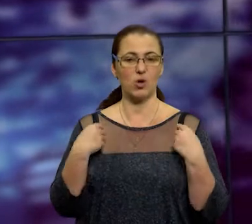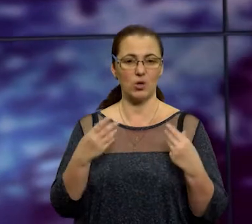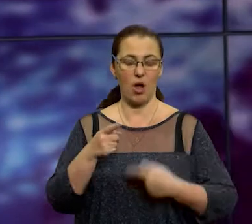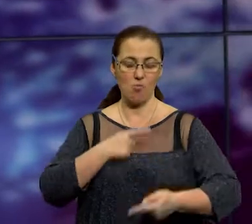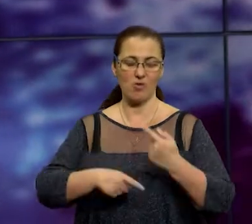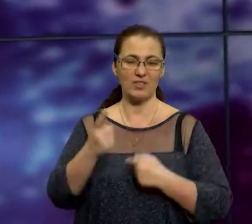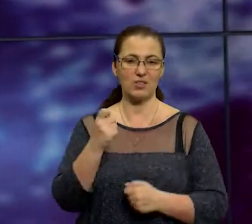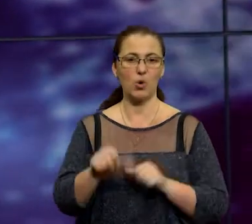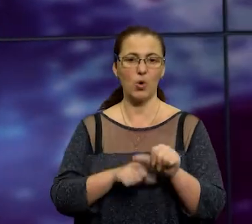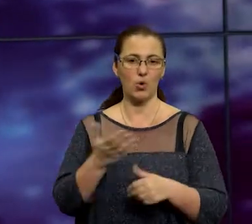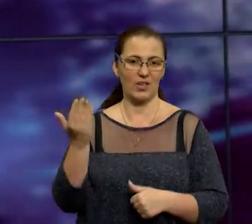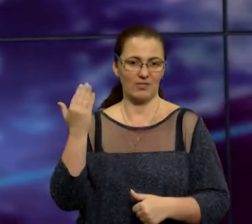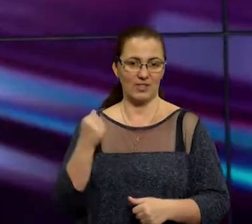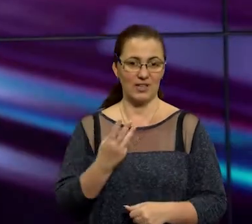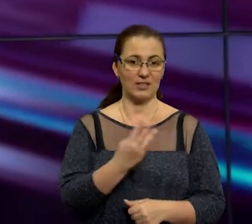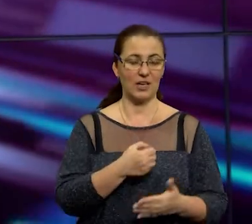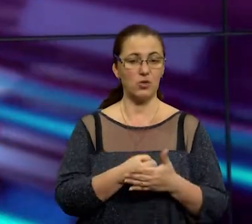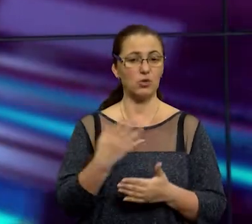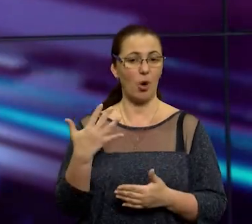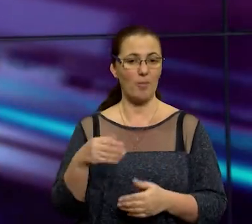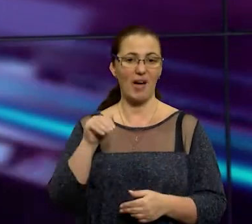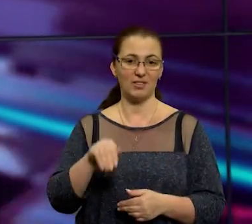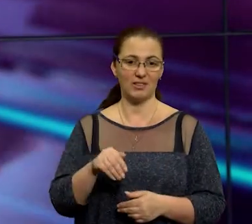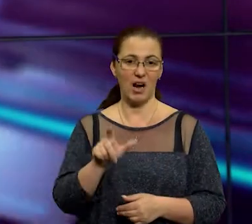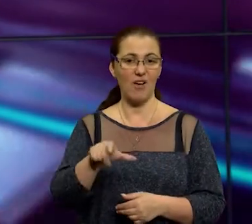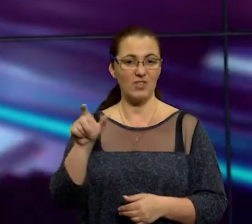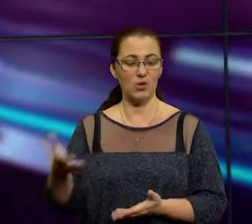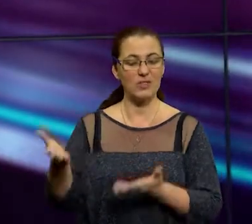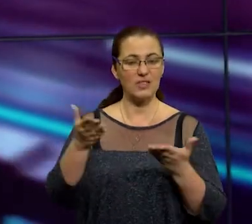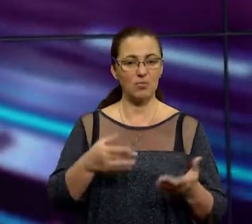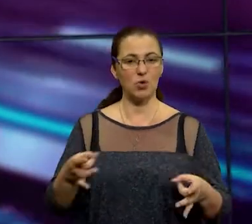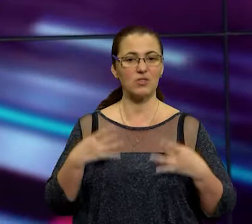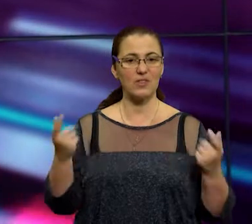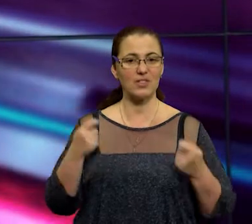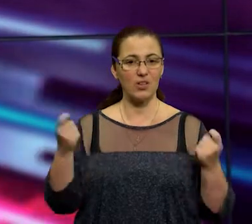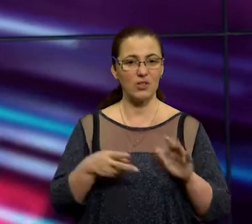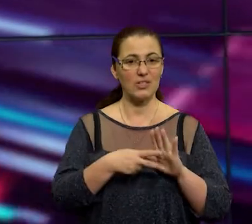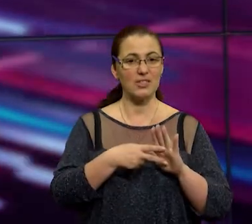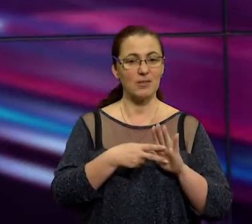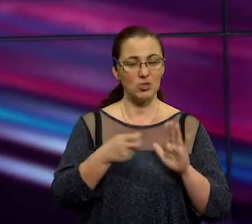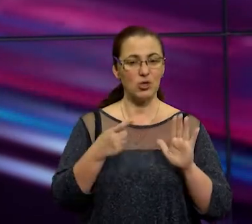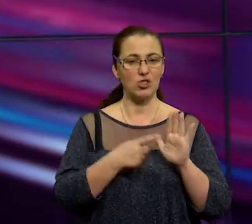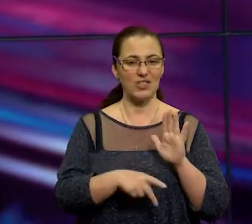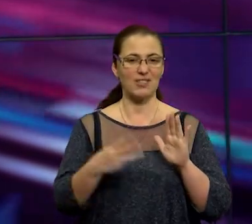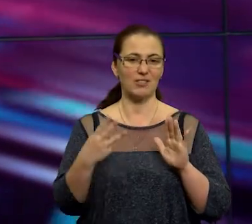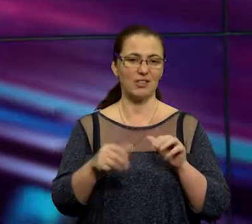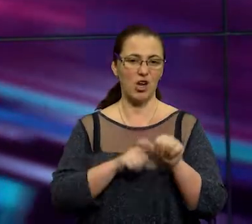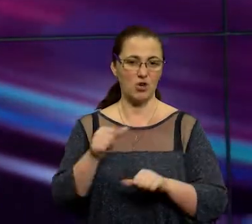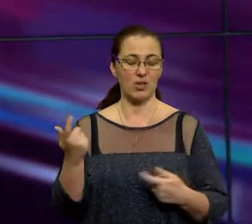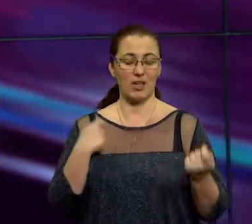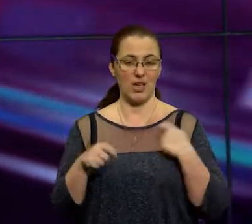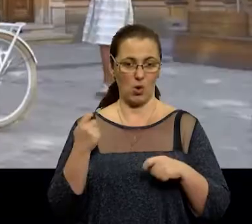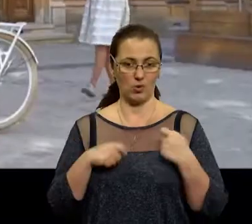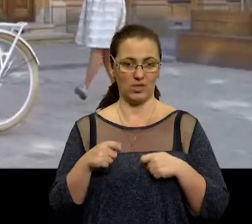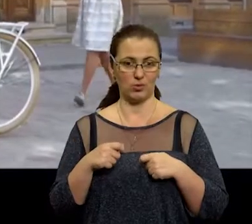років назад. З 3 по 5 травня мешканців запрошують відсвяткувати 763 роки міста і одягнутися